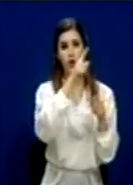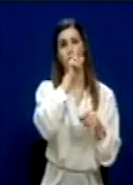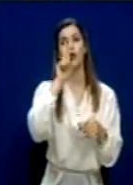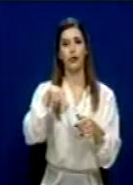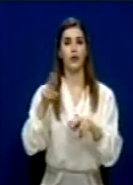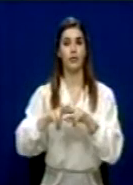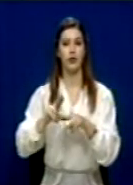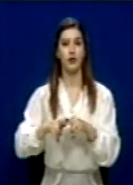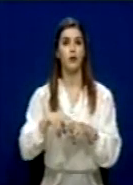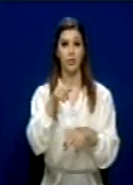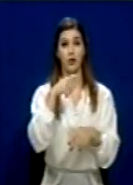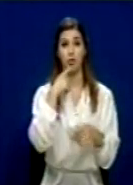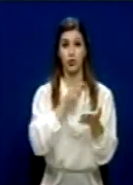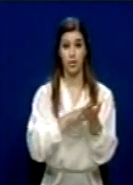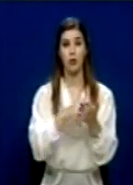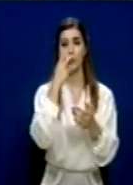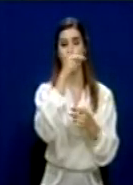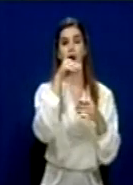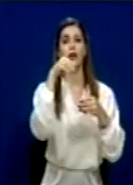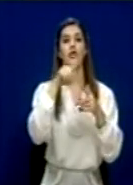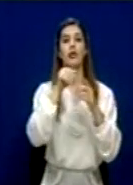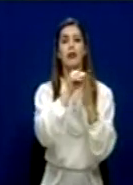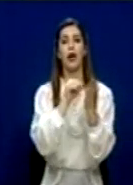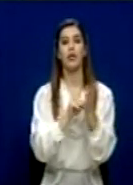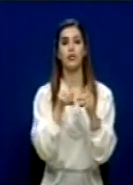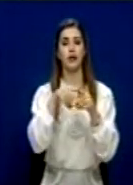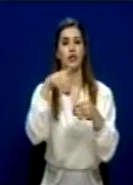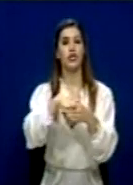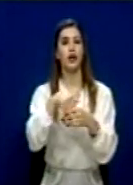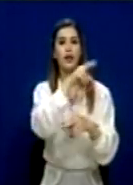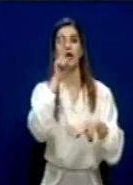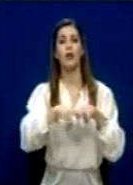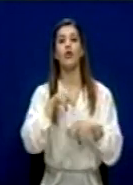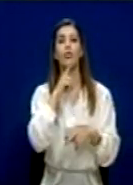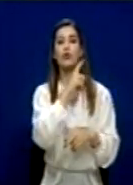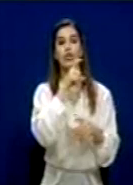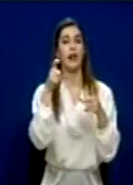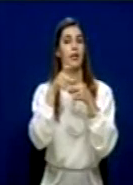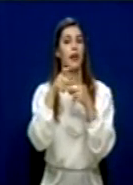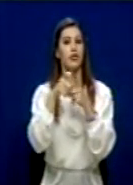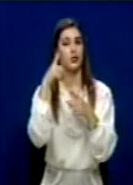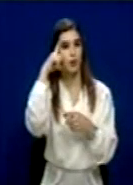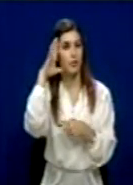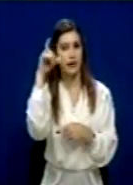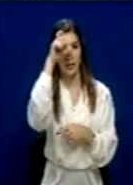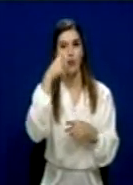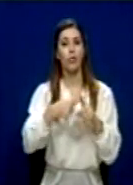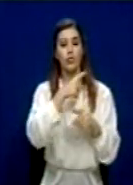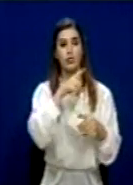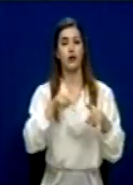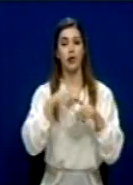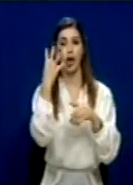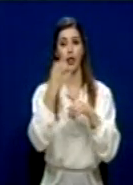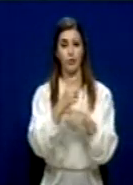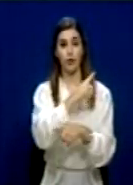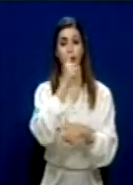fakte, referojuni datës së zgjedhjeve lokale, të cilën na e caktoi Dačići e smujtë me na e caktu presidentja që 4 muaj që është